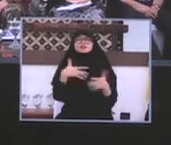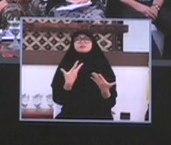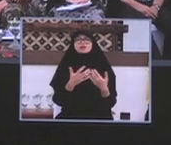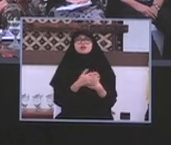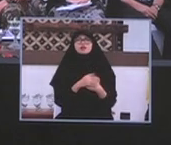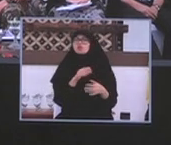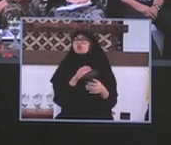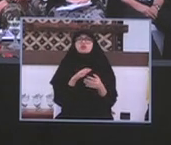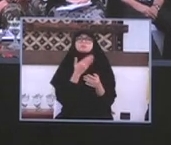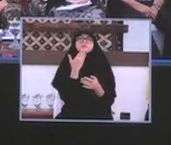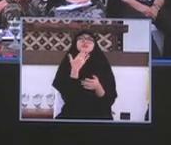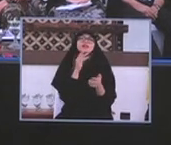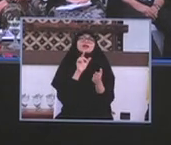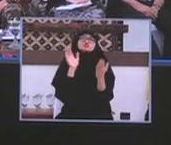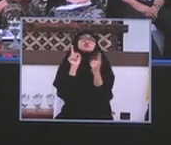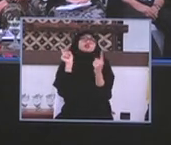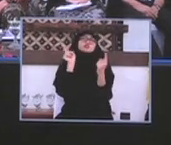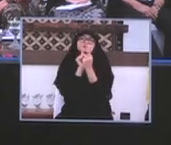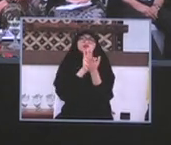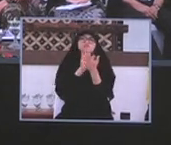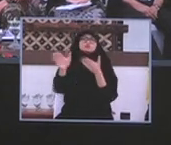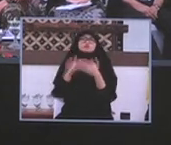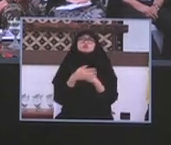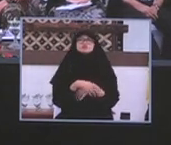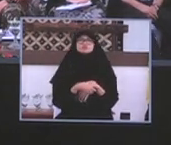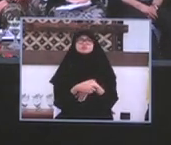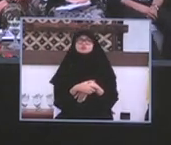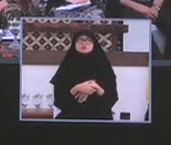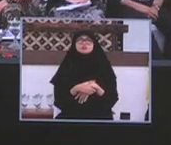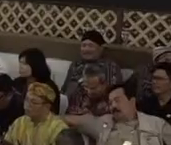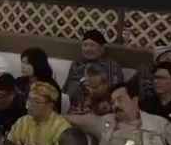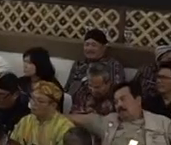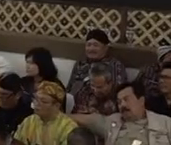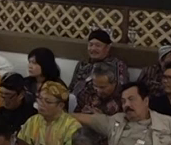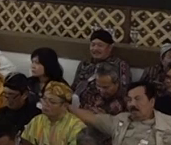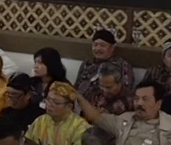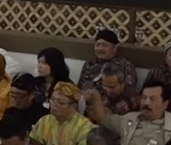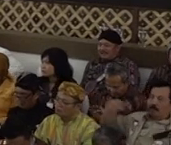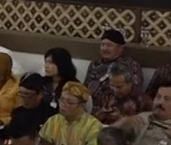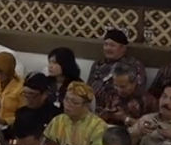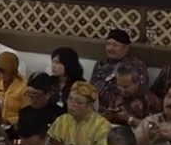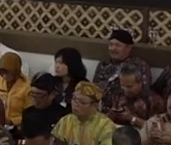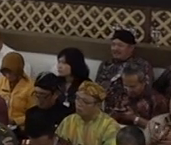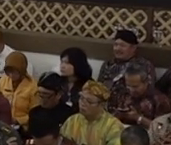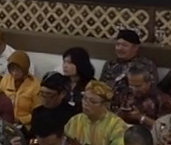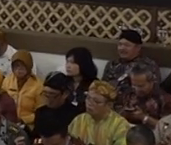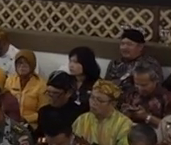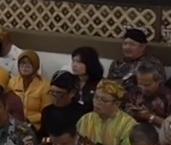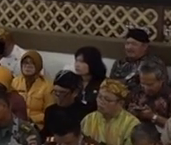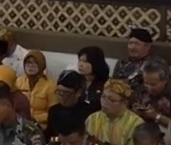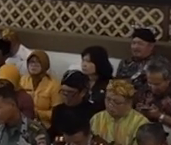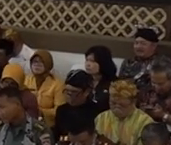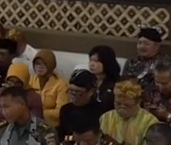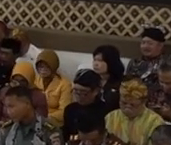Hai langsung I piye Hai langsung ketemu menjajal langsung ketemu kalau sampean pergi ke Semarang